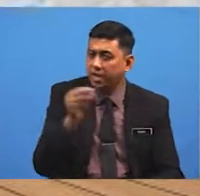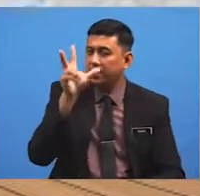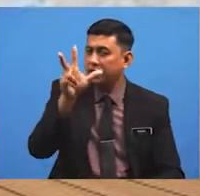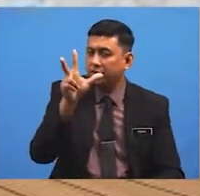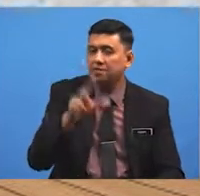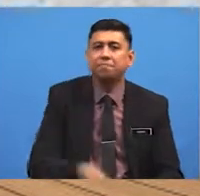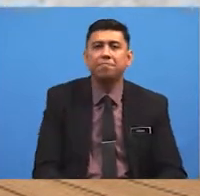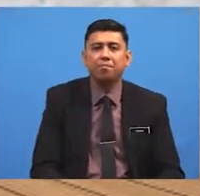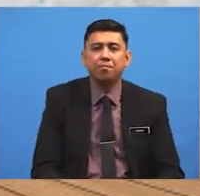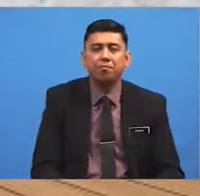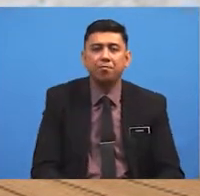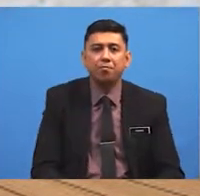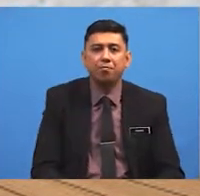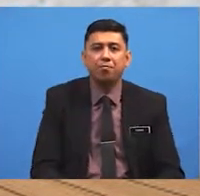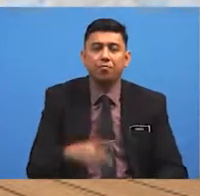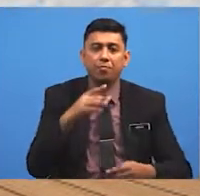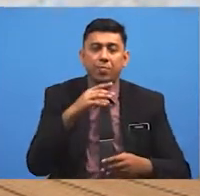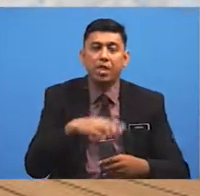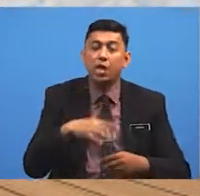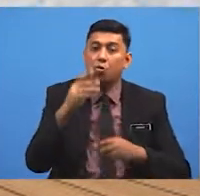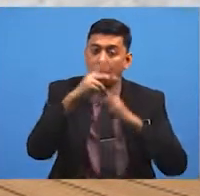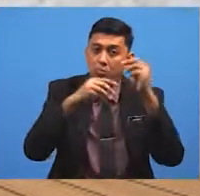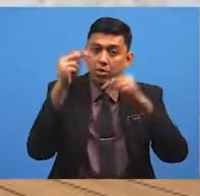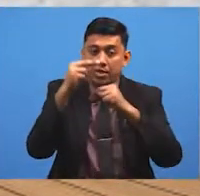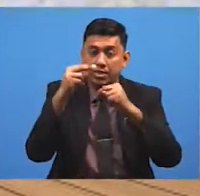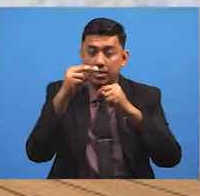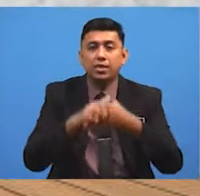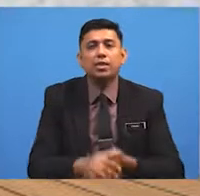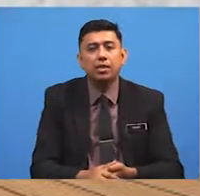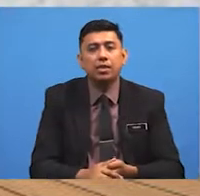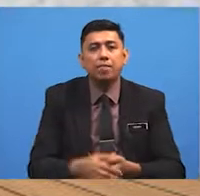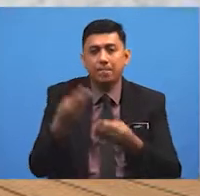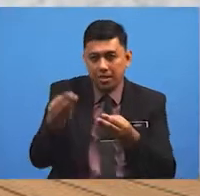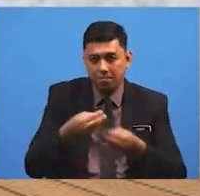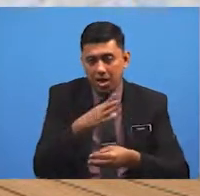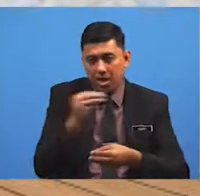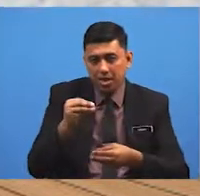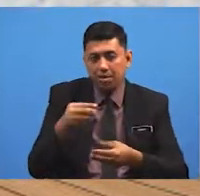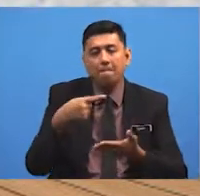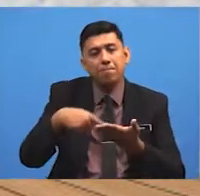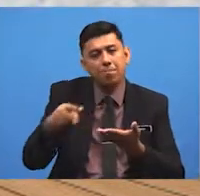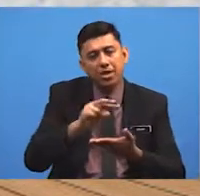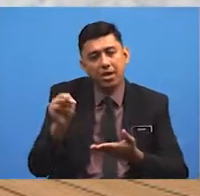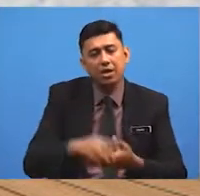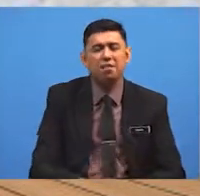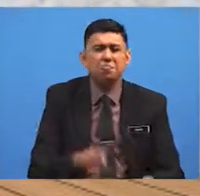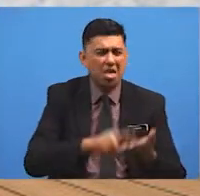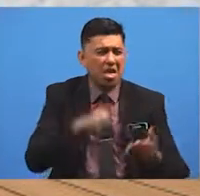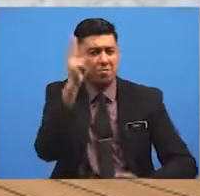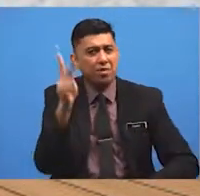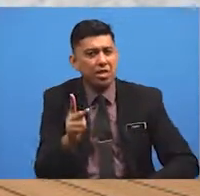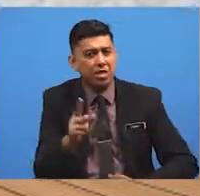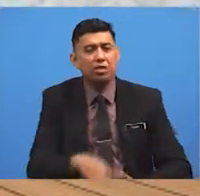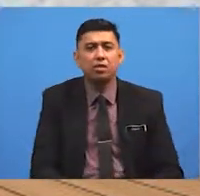yaitu komponen penerimaan dan komponen pembayaran hapus kah